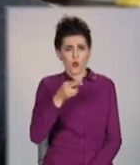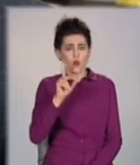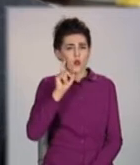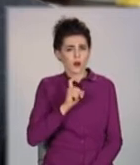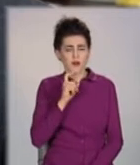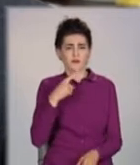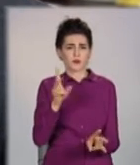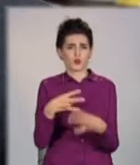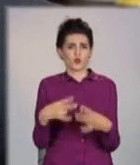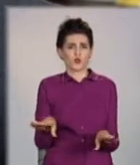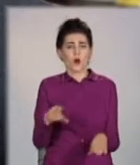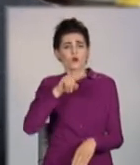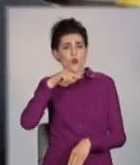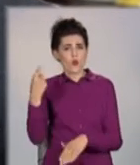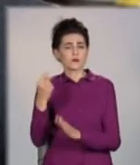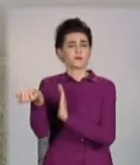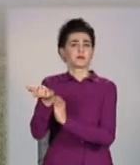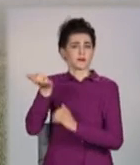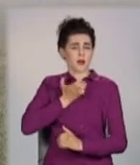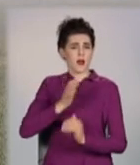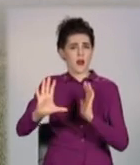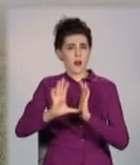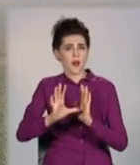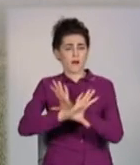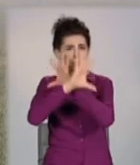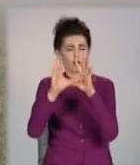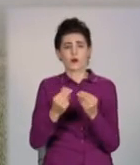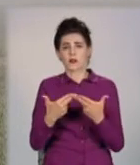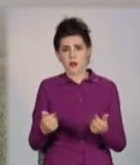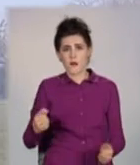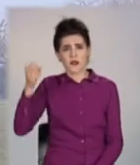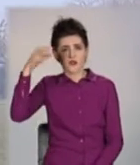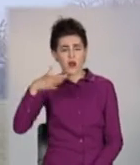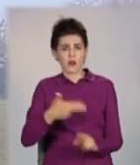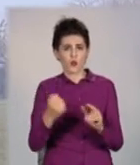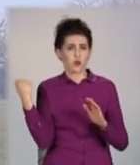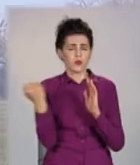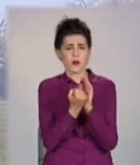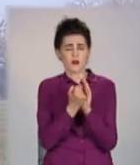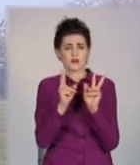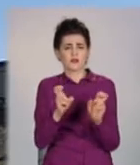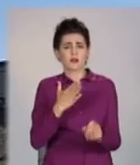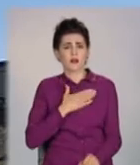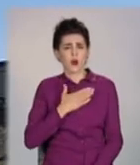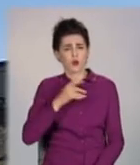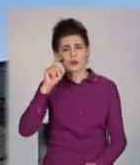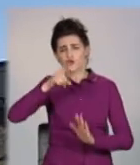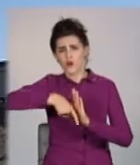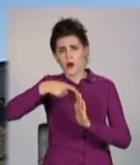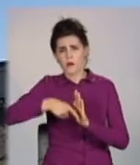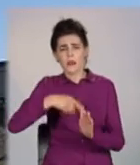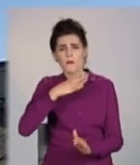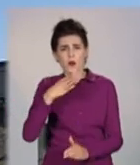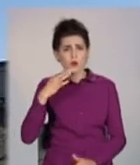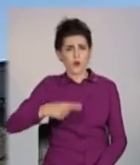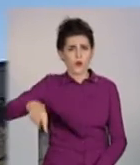Росії постачається електроенергія. Імпортоване російське світло – удар не лише по українським шахтарям. Теплоелектростанції